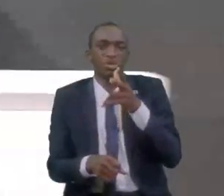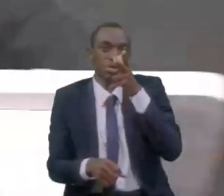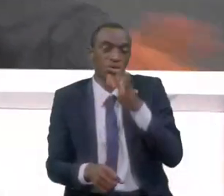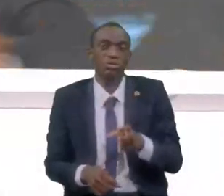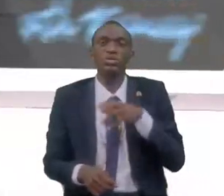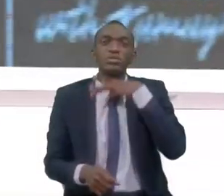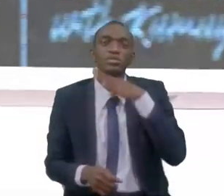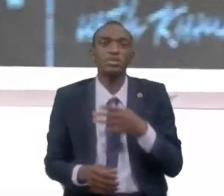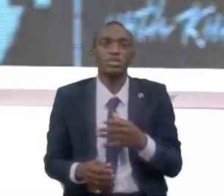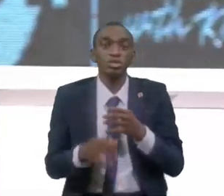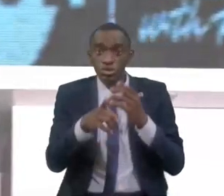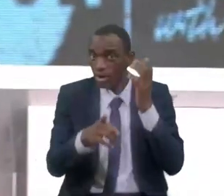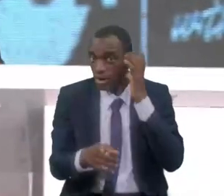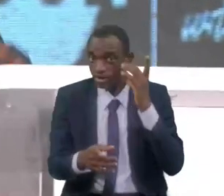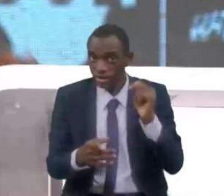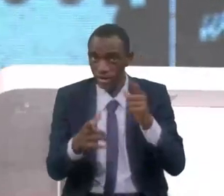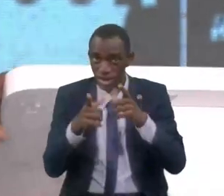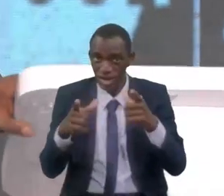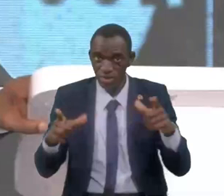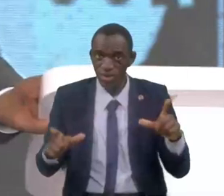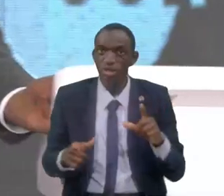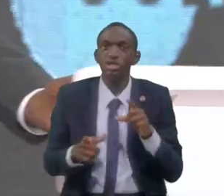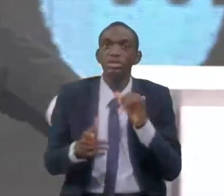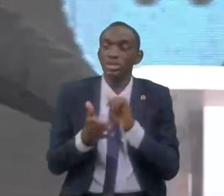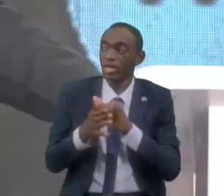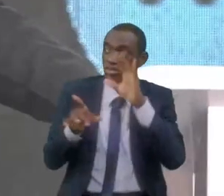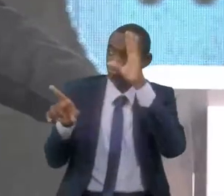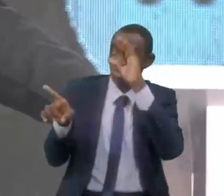reins. Quand ils disent, cet homme-là,